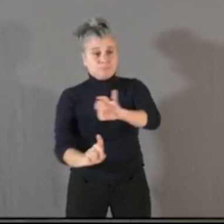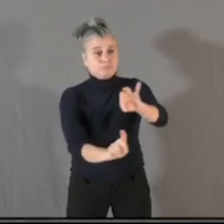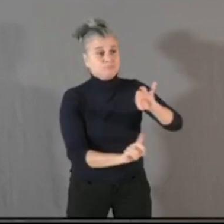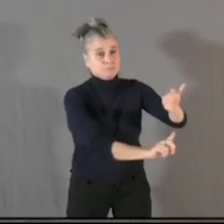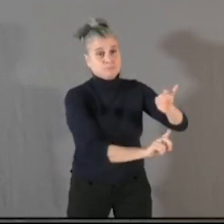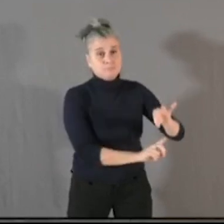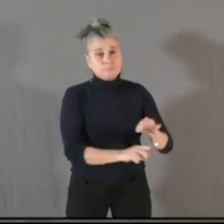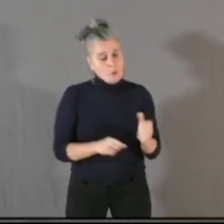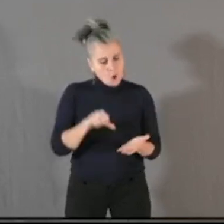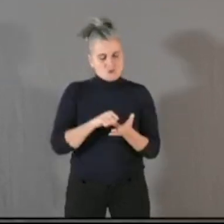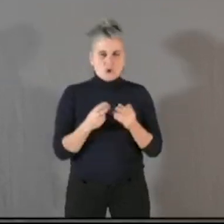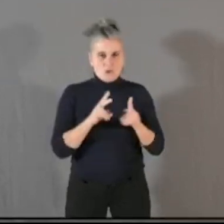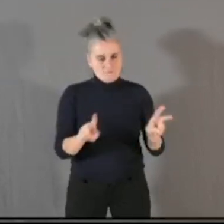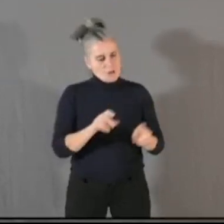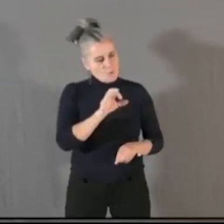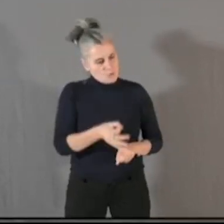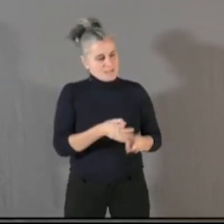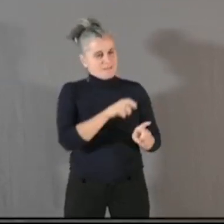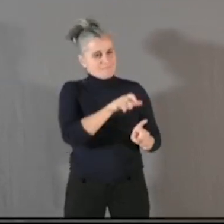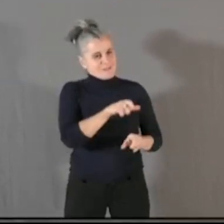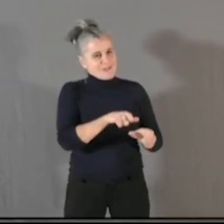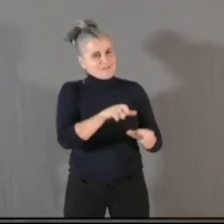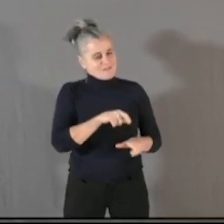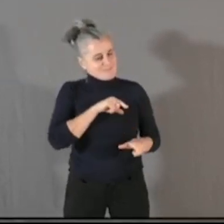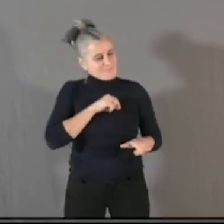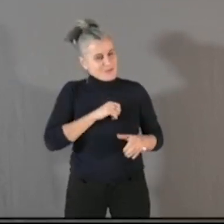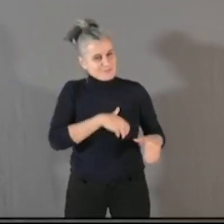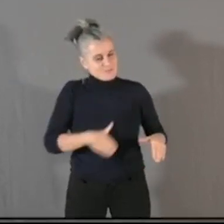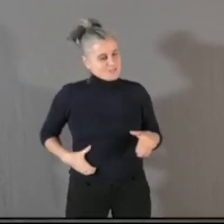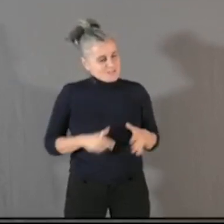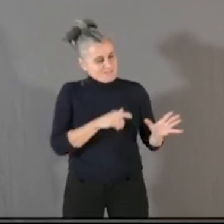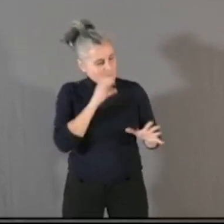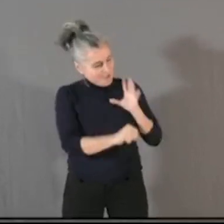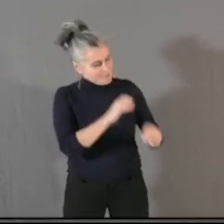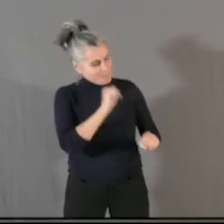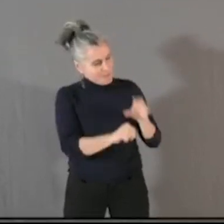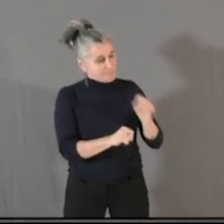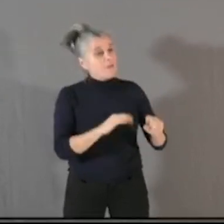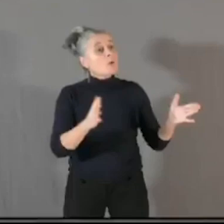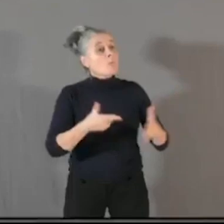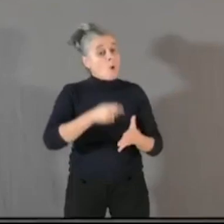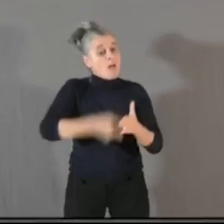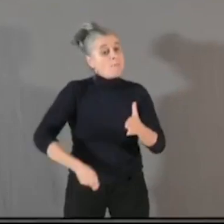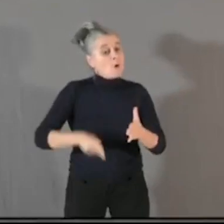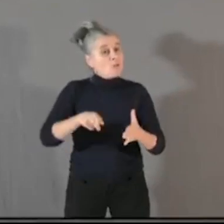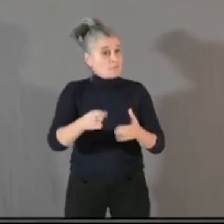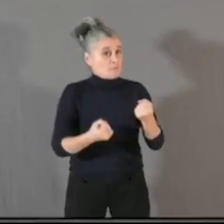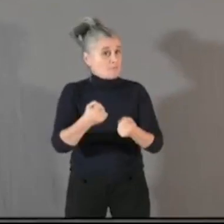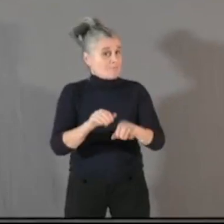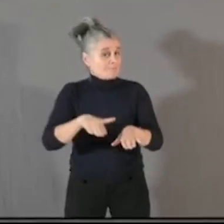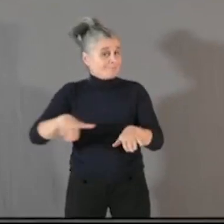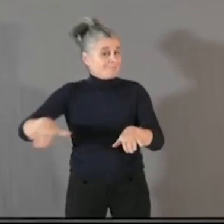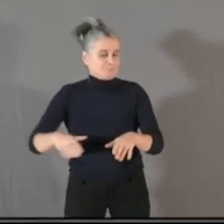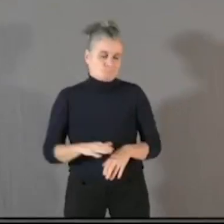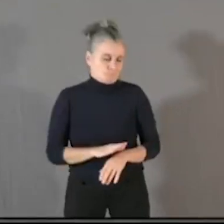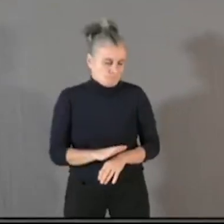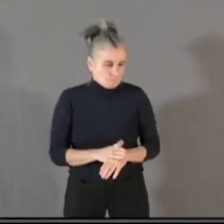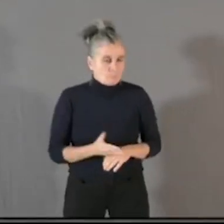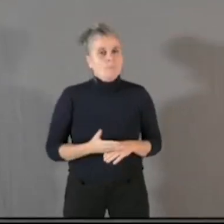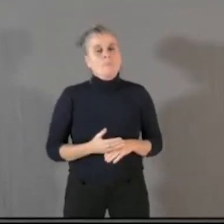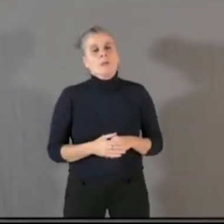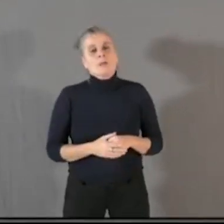du centre-ville, si ce n'est que pour mettre des amendes aux automobilistes. Comprenez-moi bien, je ne mets évidemment pas en